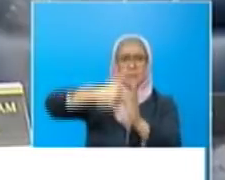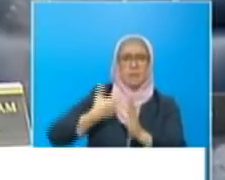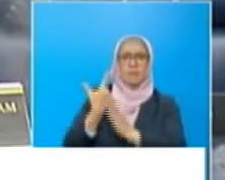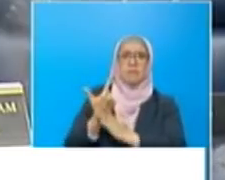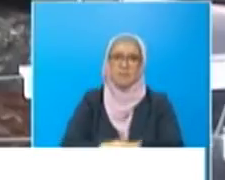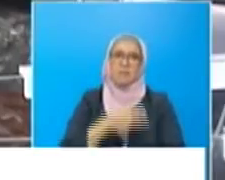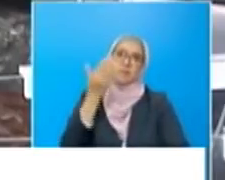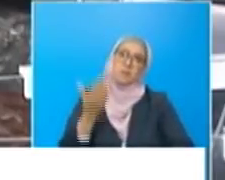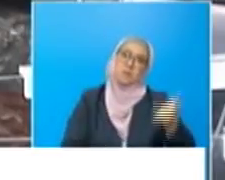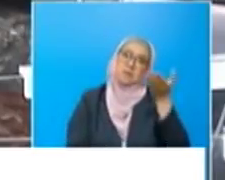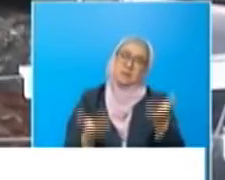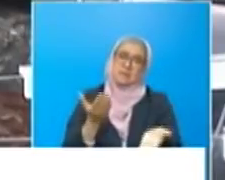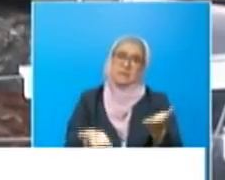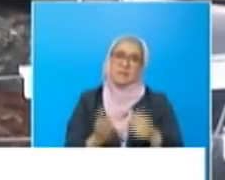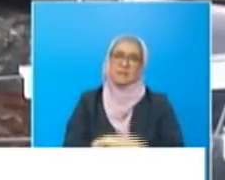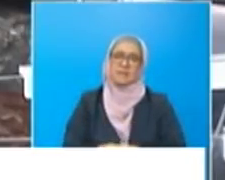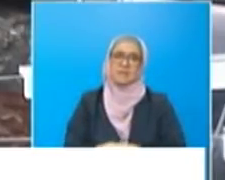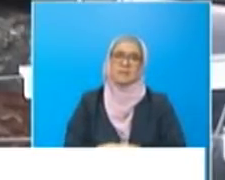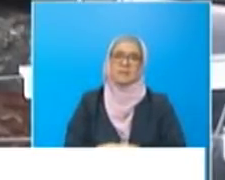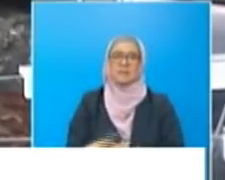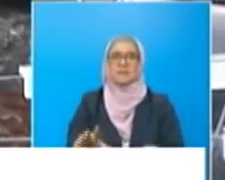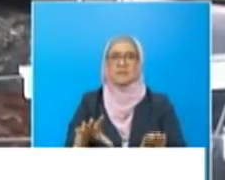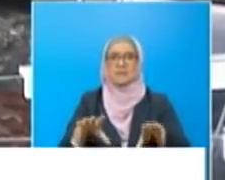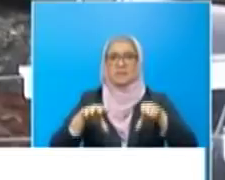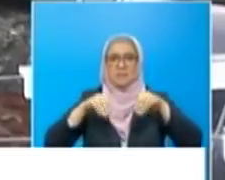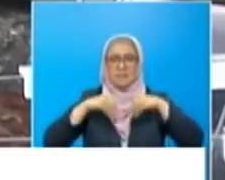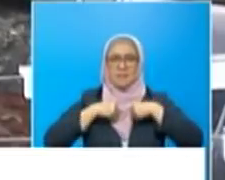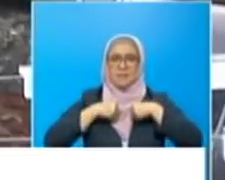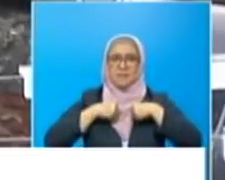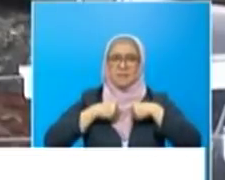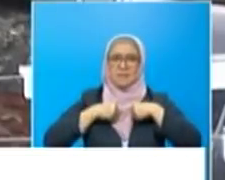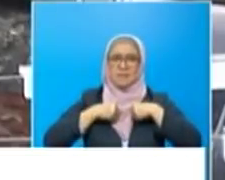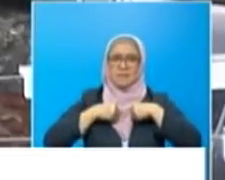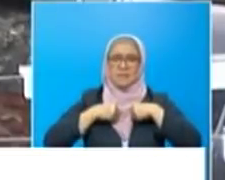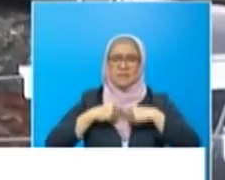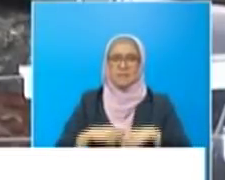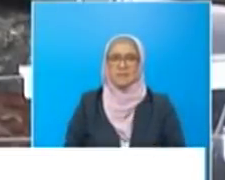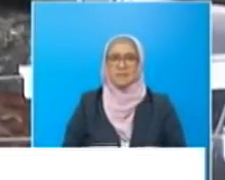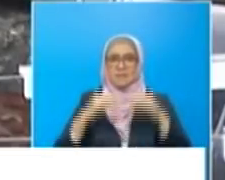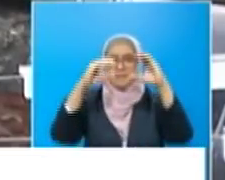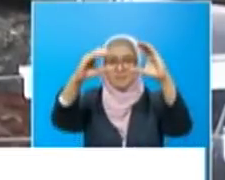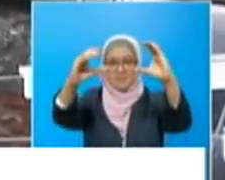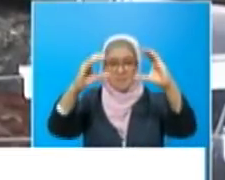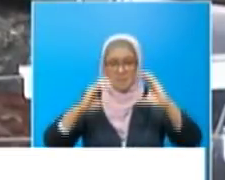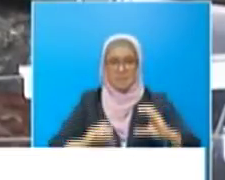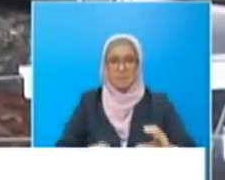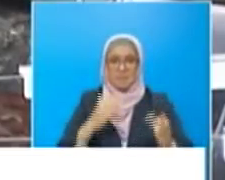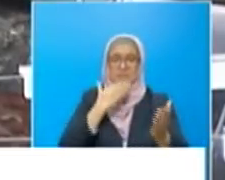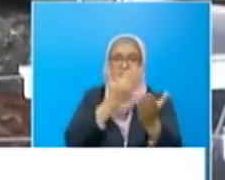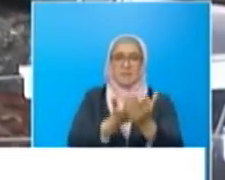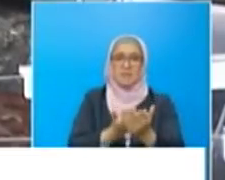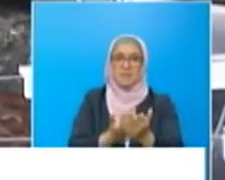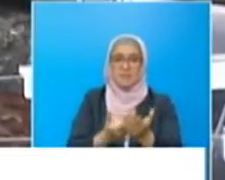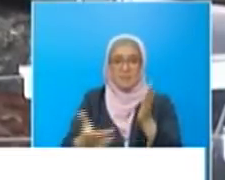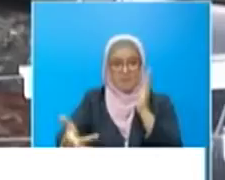satu persediaan bahawa PRU akan dipanggil mungkin dalam tempoh masa 3-6 bulan. Jadi tak